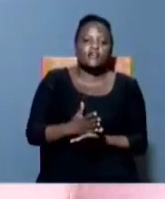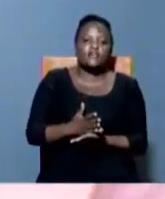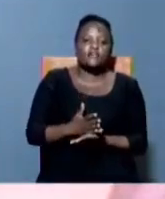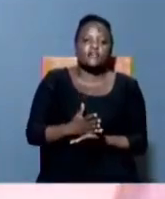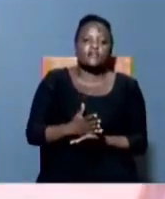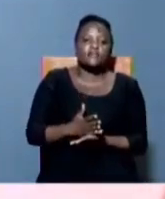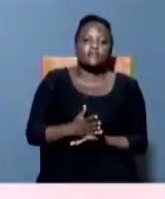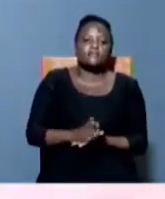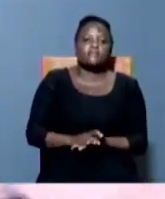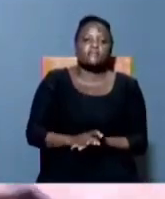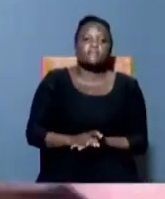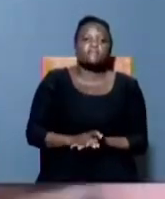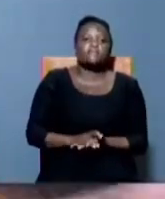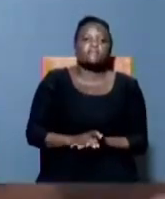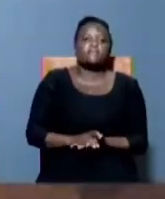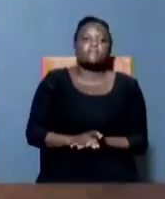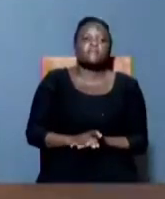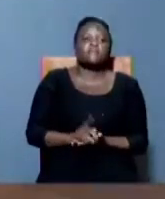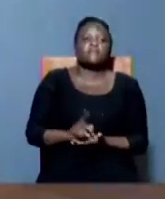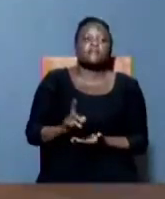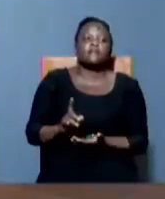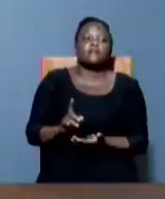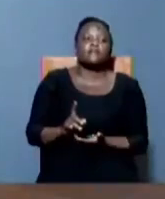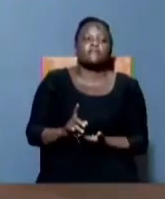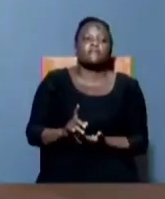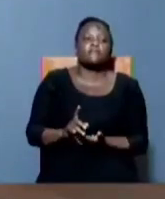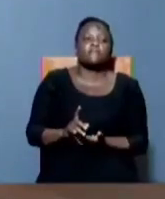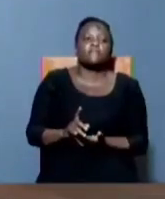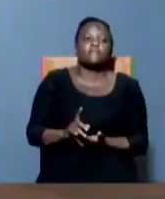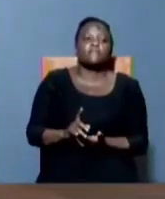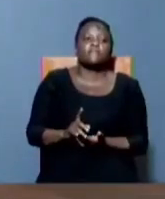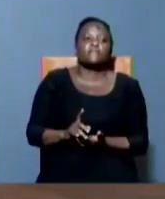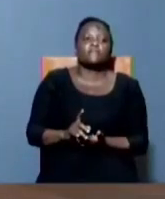haishindwi. Tembeeni wapendwa, uongo